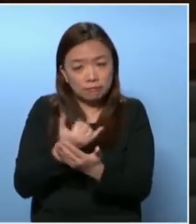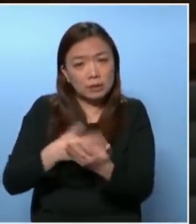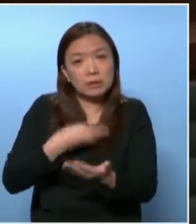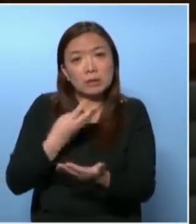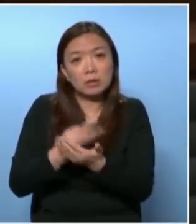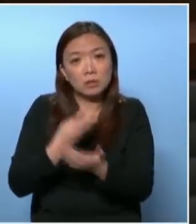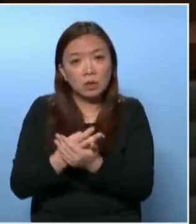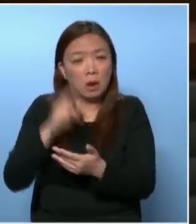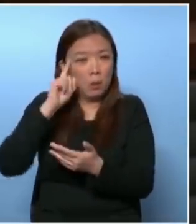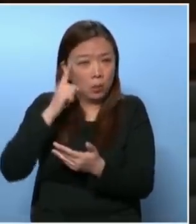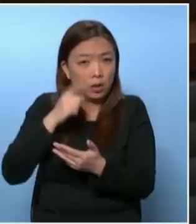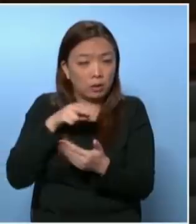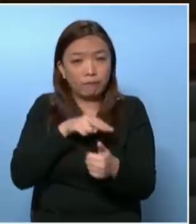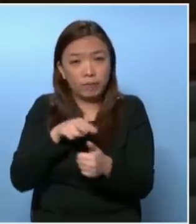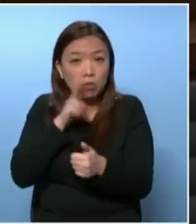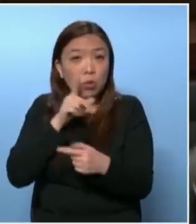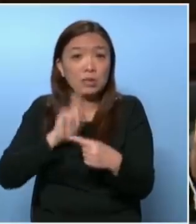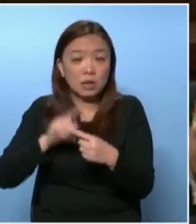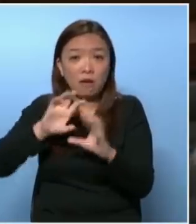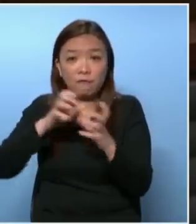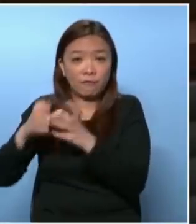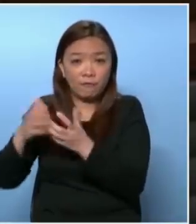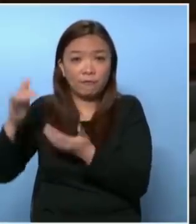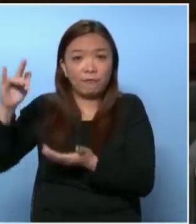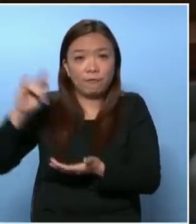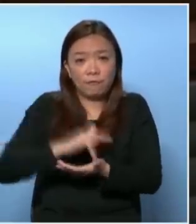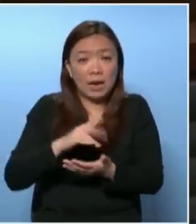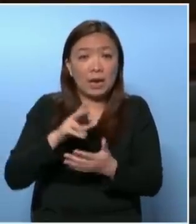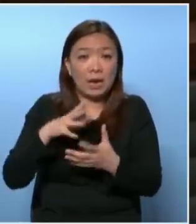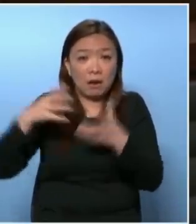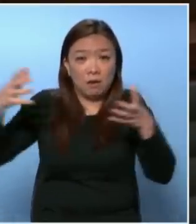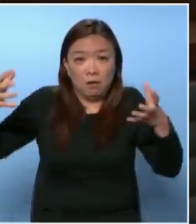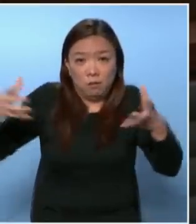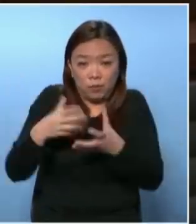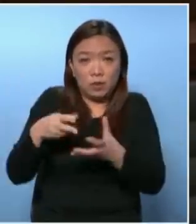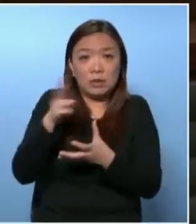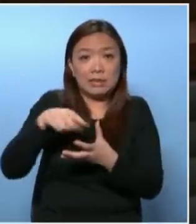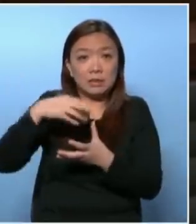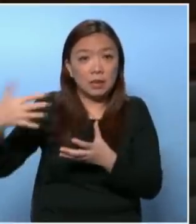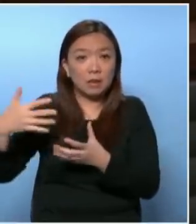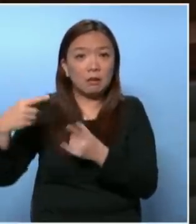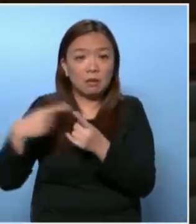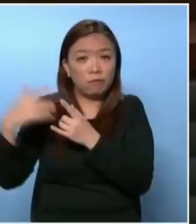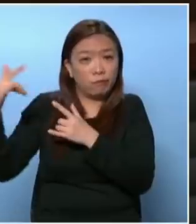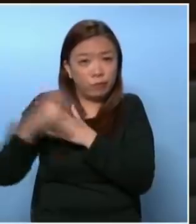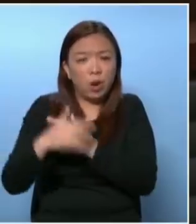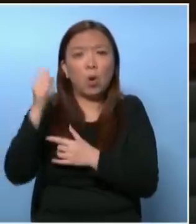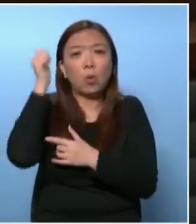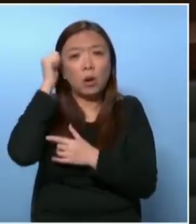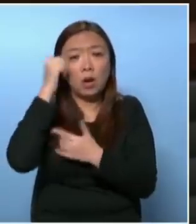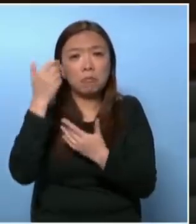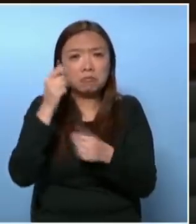所以我哋全面部署、審慎行事，我哋密特都監察住。如果係要翻嚟要分批翻，即係嗰啲好難集中埋一堆2000幾人。 咁你點樣做咧？我哋要查實每日都喺度諗